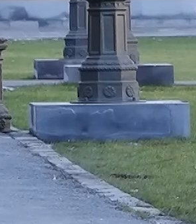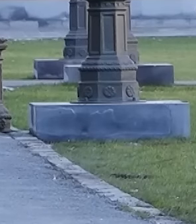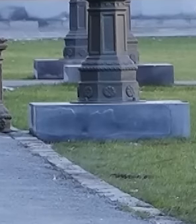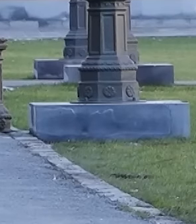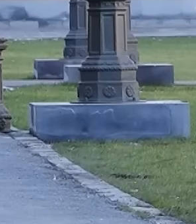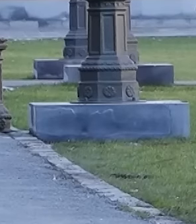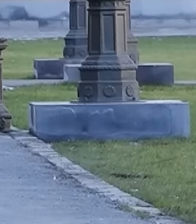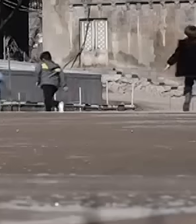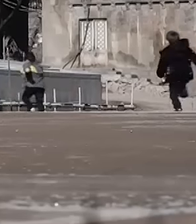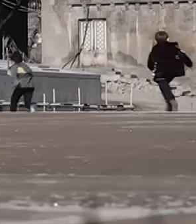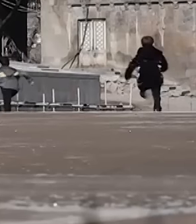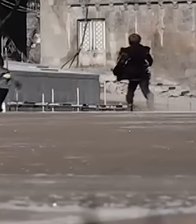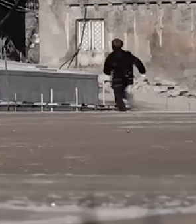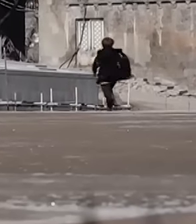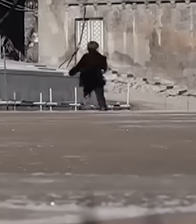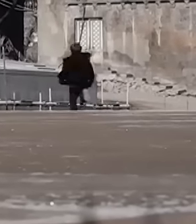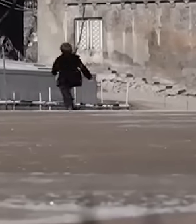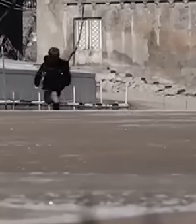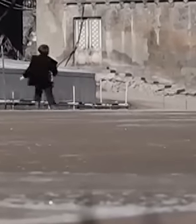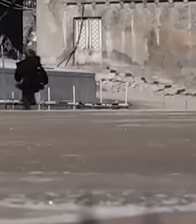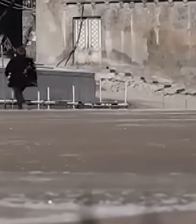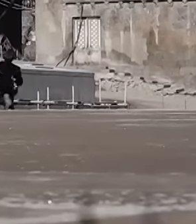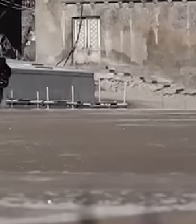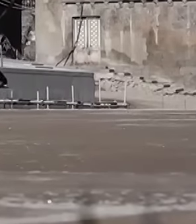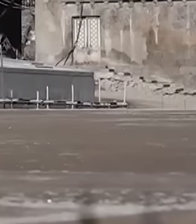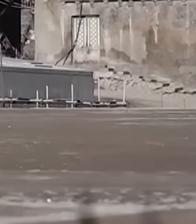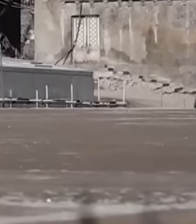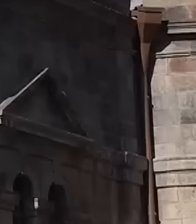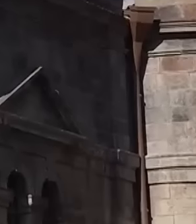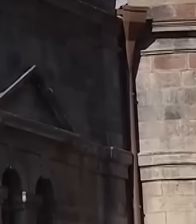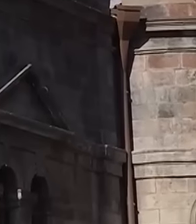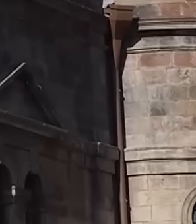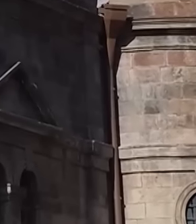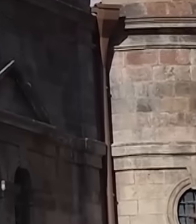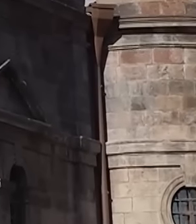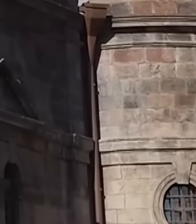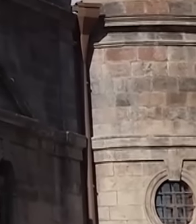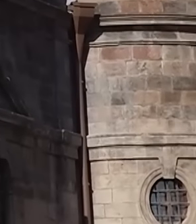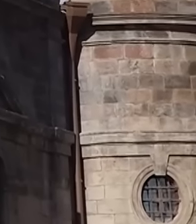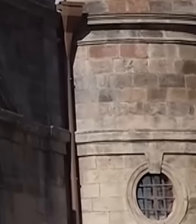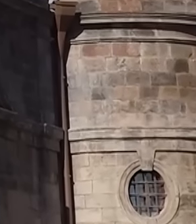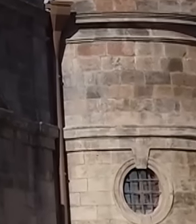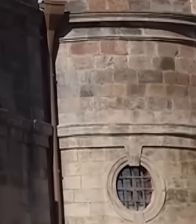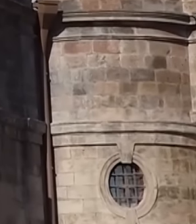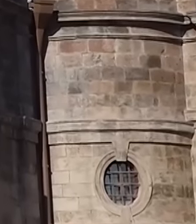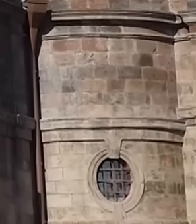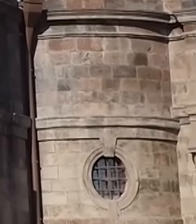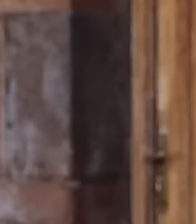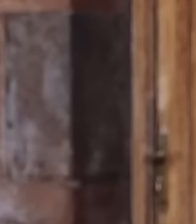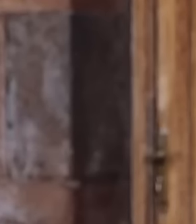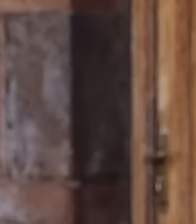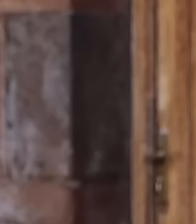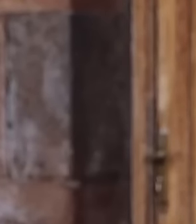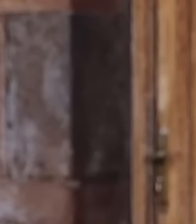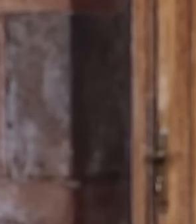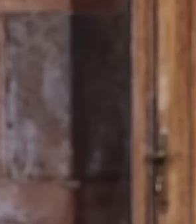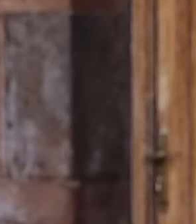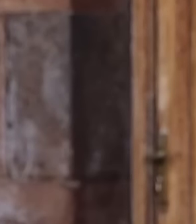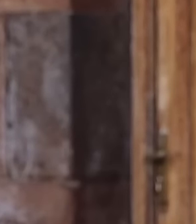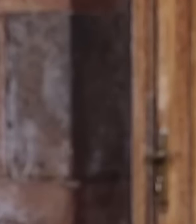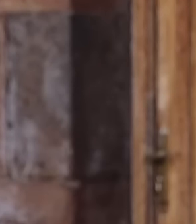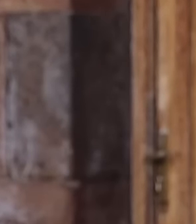Ինչ կրակ են փորձում հանգցնել ընդդիմադիրները վաղարշապատում, ինչու են դեմ հայահունչ թեմայով Վարդանան ցանրահավաքին։ Խնդիր են դնում,